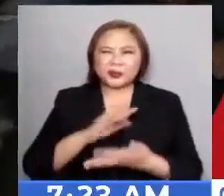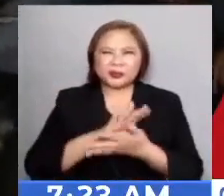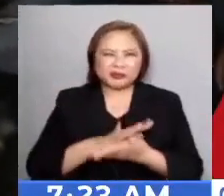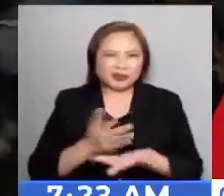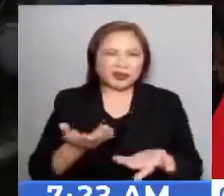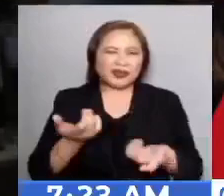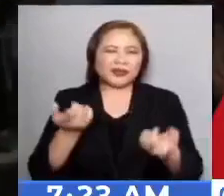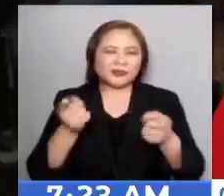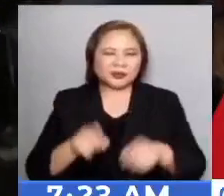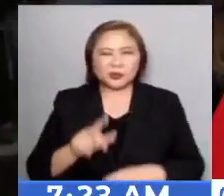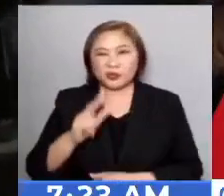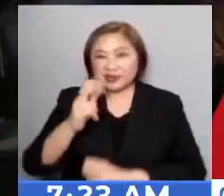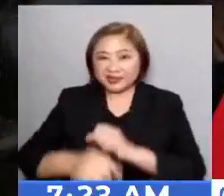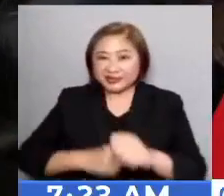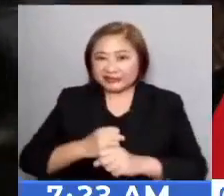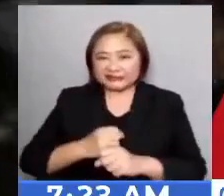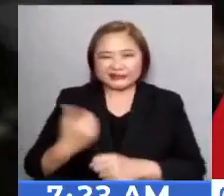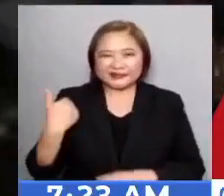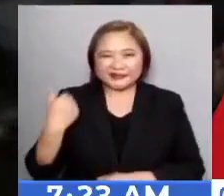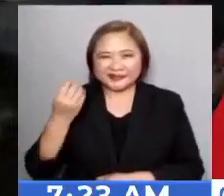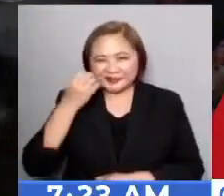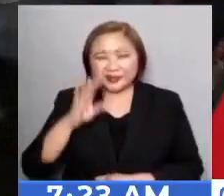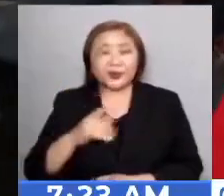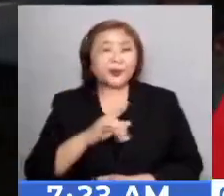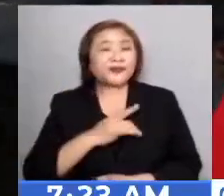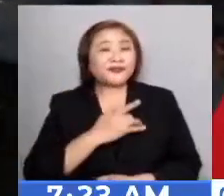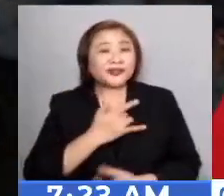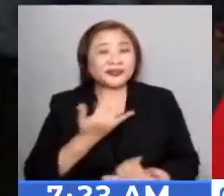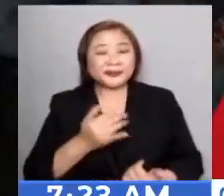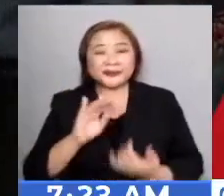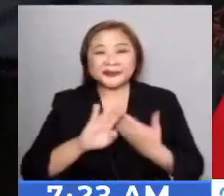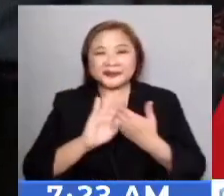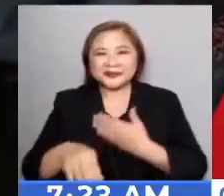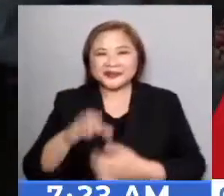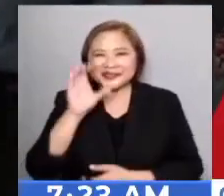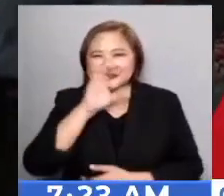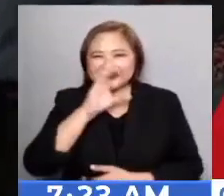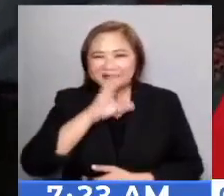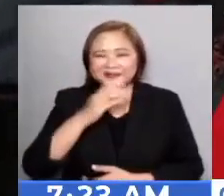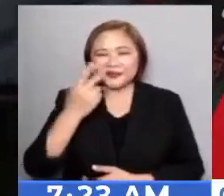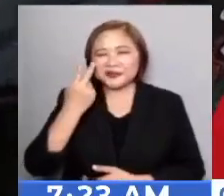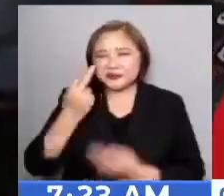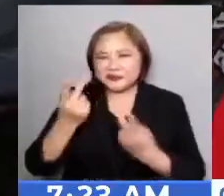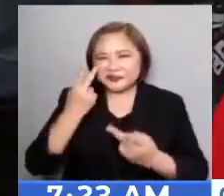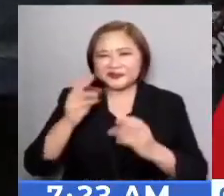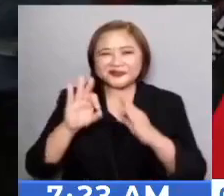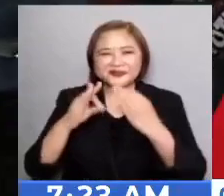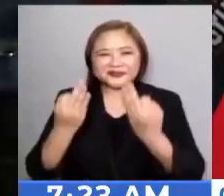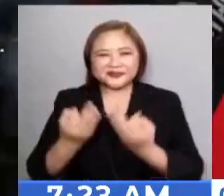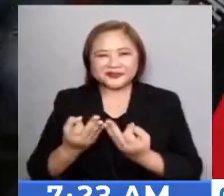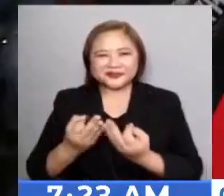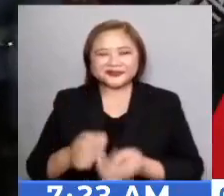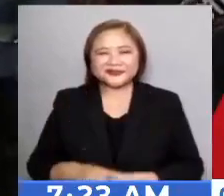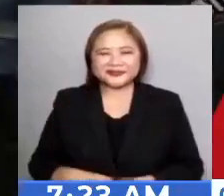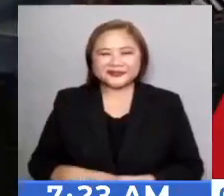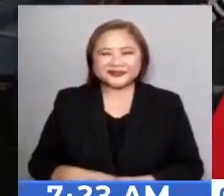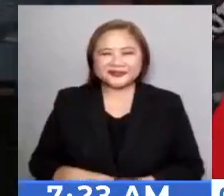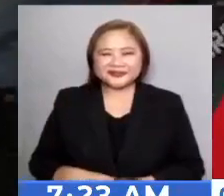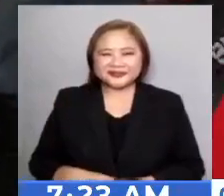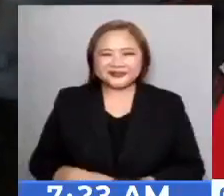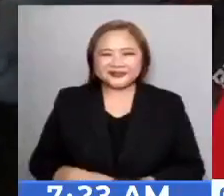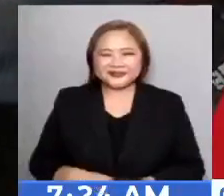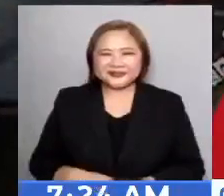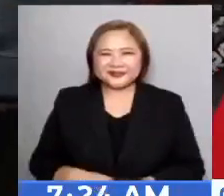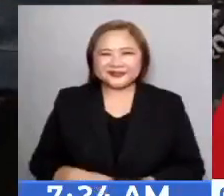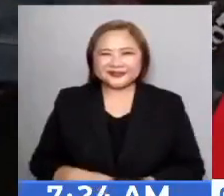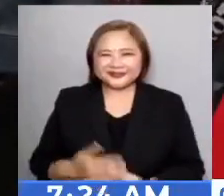talagang, ano po yung pakiramdam na finally makakabalik na ulit kayo sa Cebu para makita inyong pamilya, especially ngayon Masarap Pasko. Masarap po, at saka excited. So ito po bang